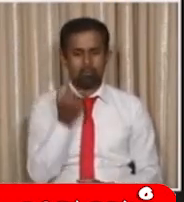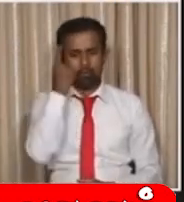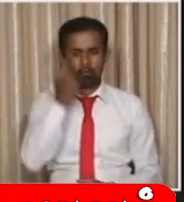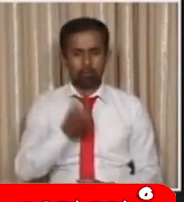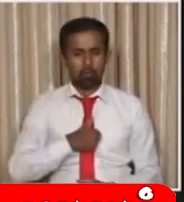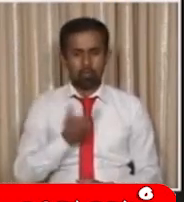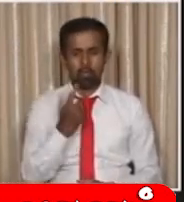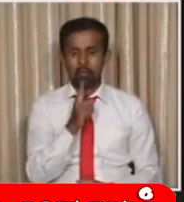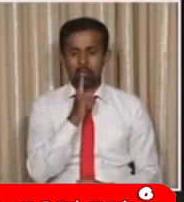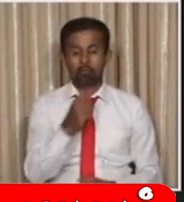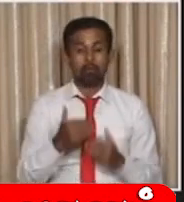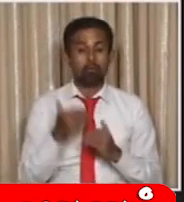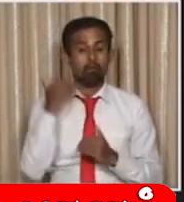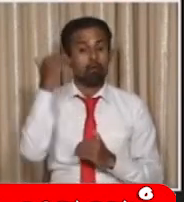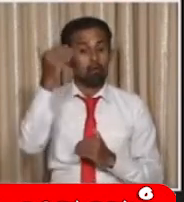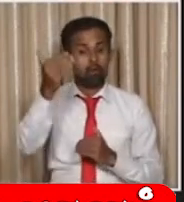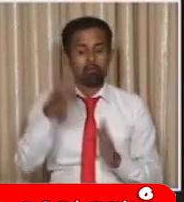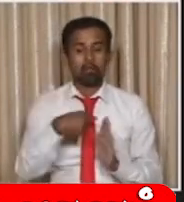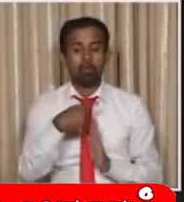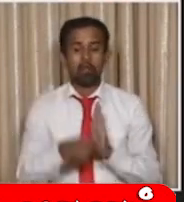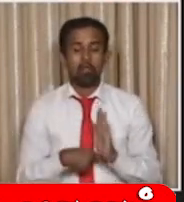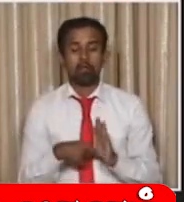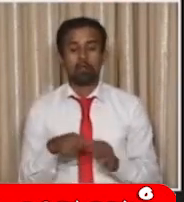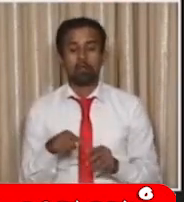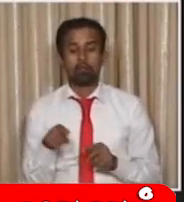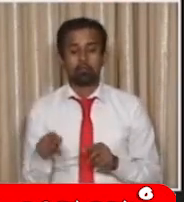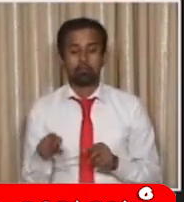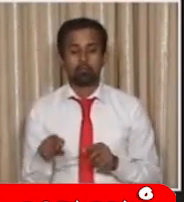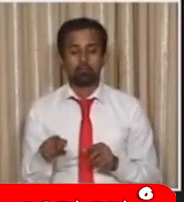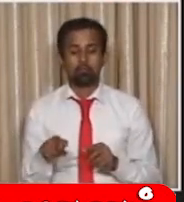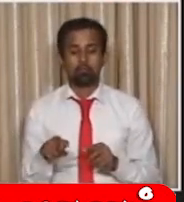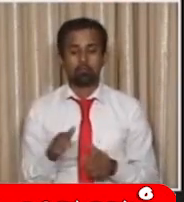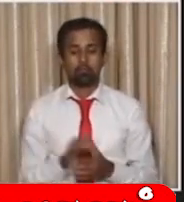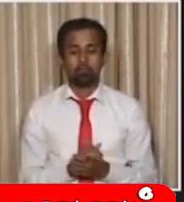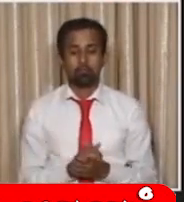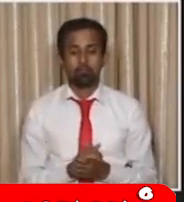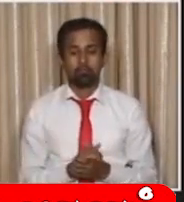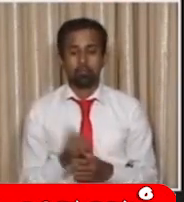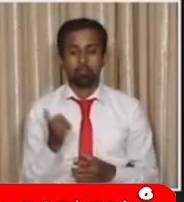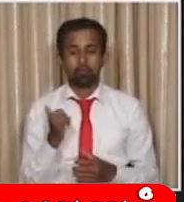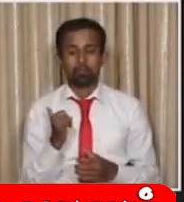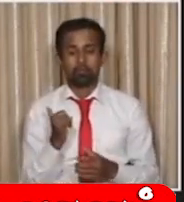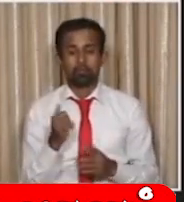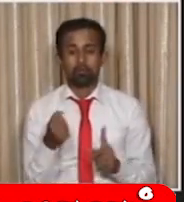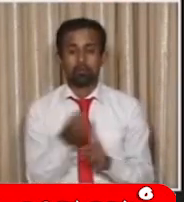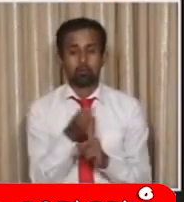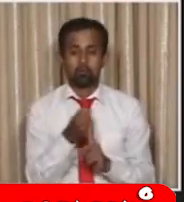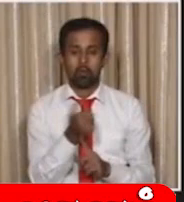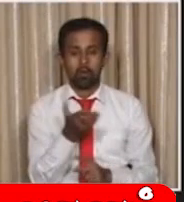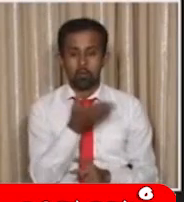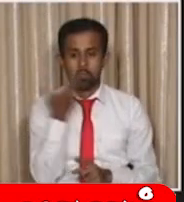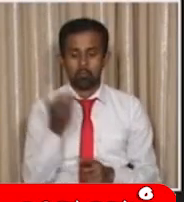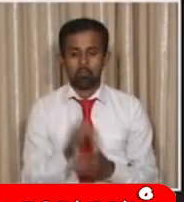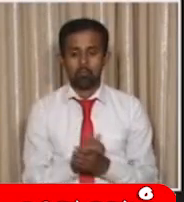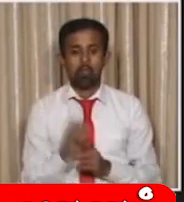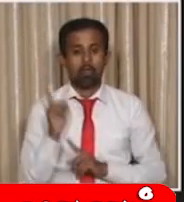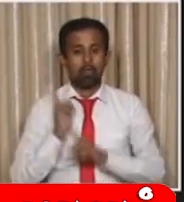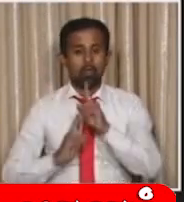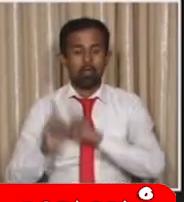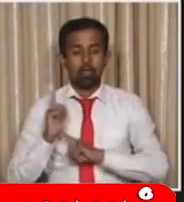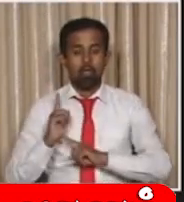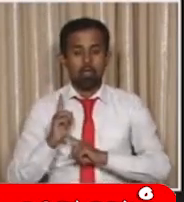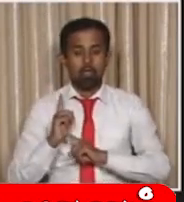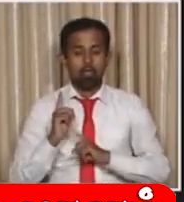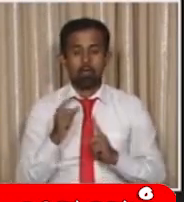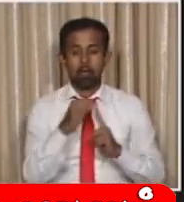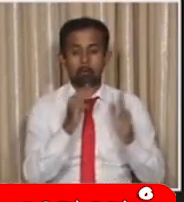எதிர்காலத்தில் இலங்கைக்கு இது பாதகமாக அமையும். ஏனென்றால் இன்று கனடா இந்த பதிவை மேற்கொண்டது கனடாவினுடைய பிரதமர் எதிர்கட்சி